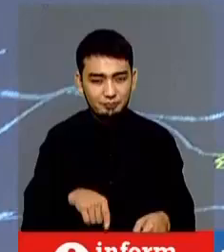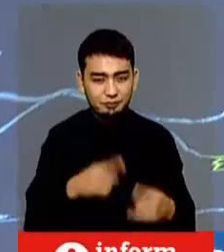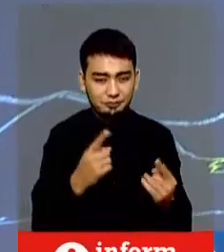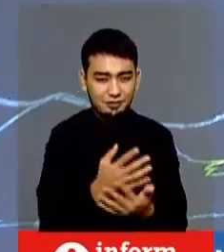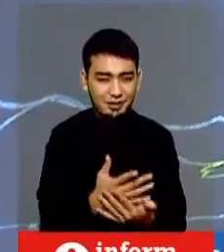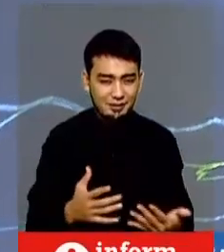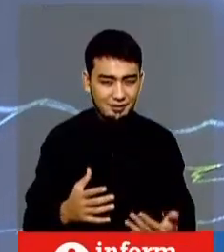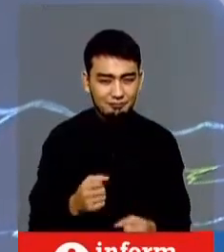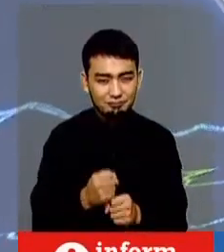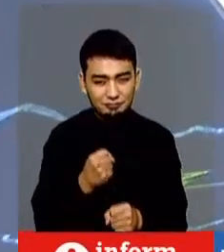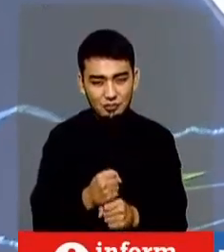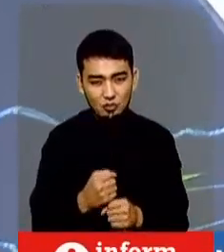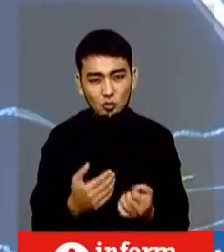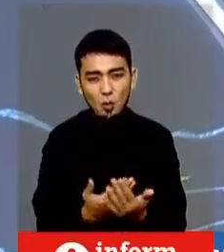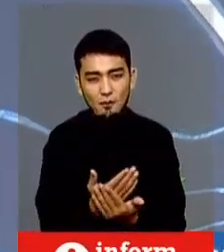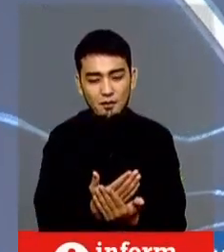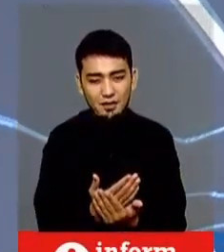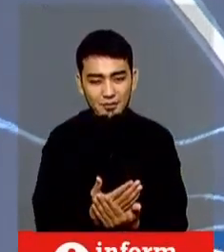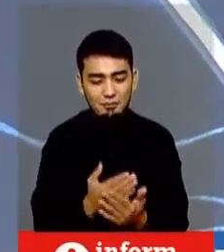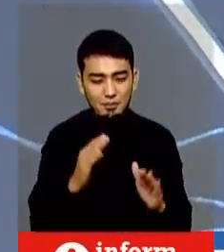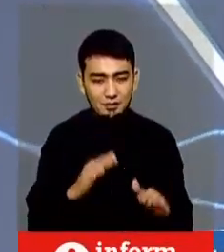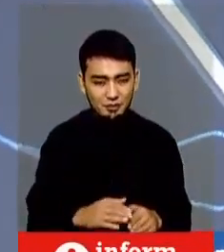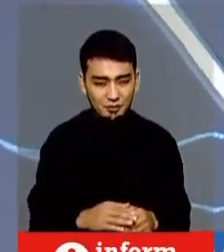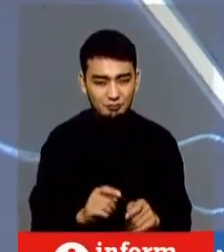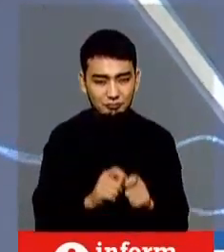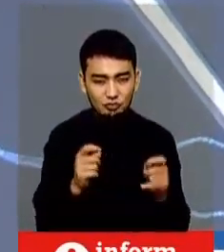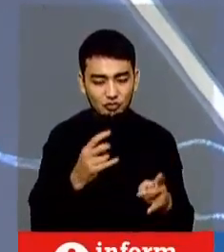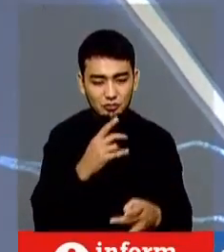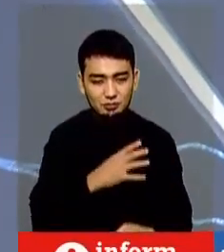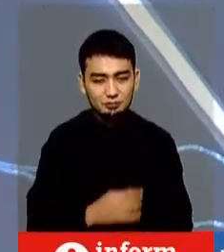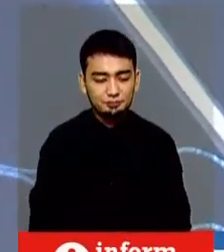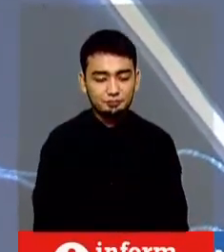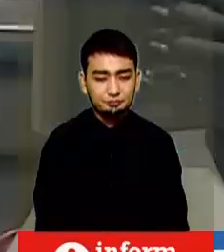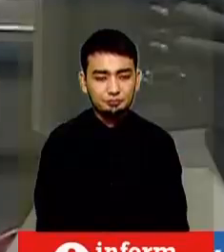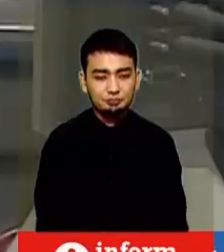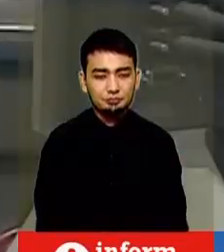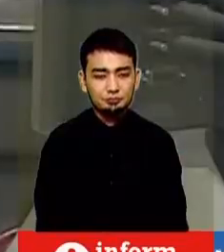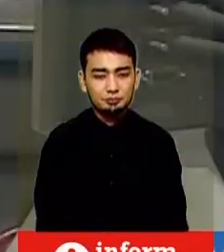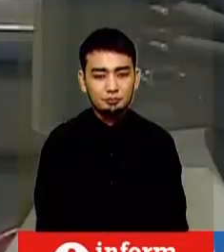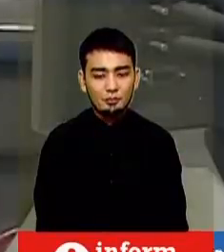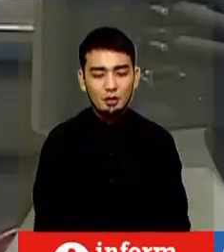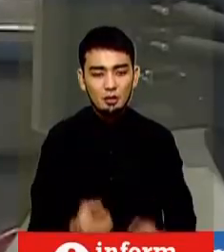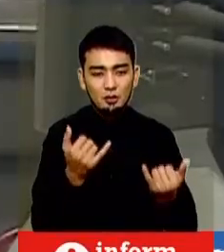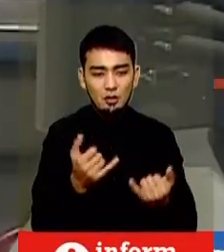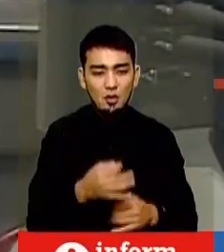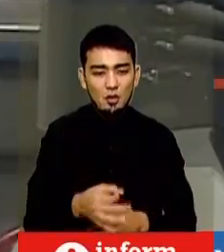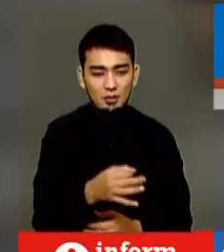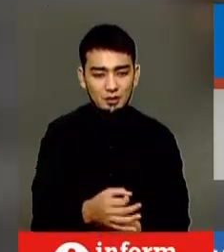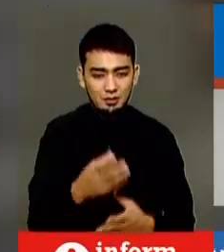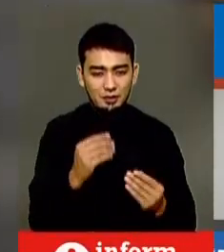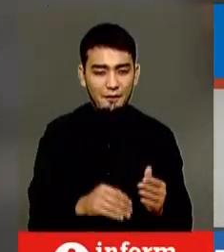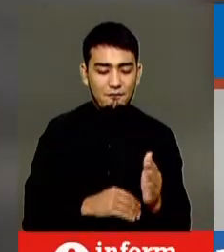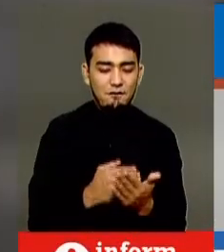существующих производств и создания новых. С подробностями Зарина Беккалеева. Сегодня в области действует